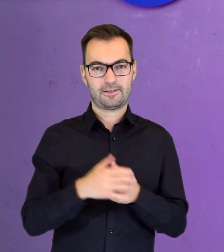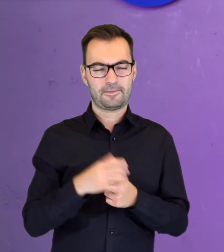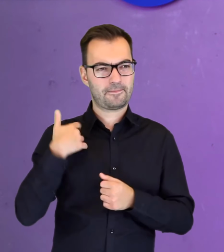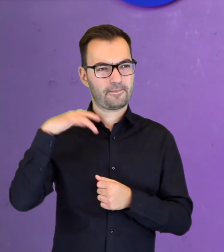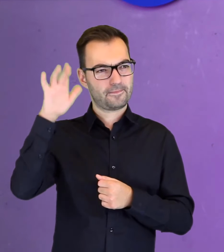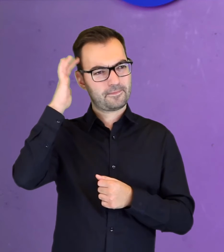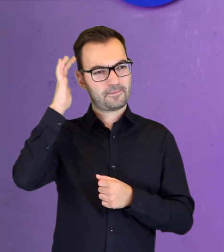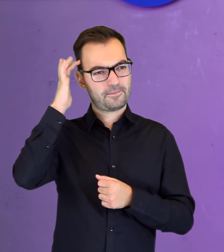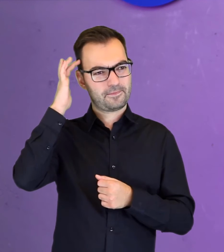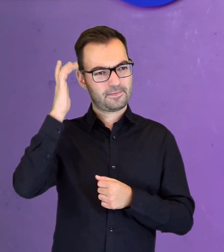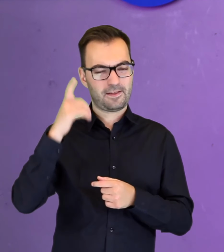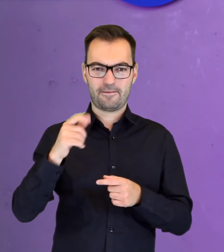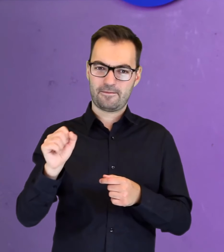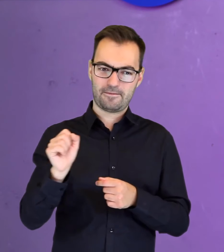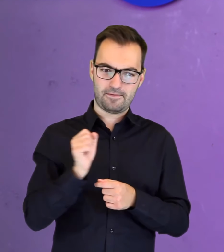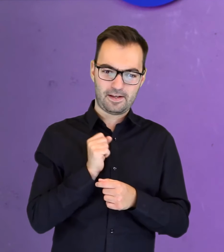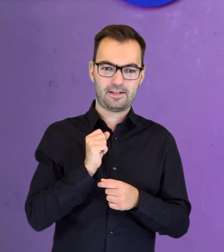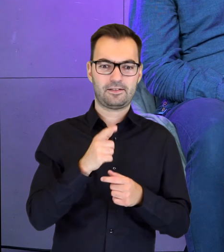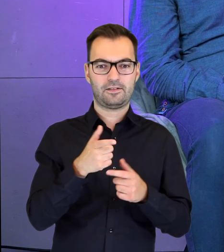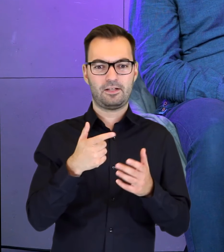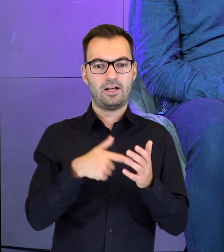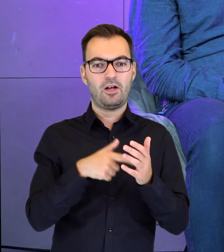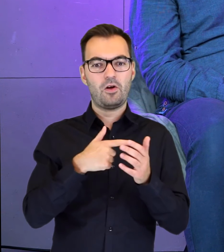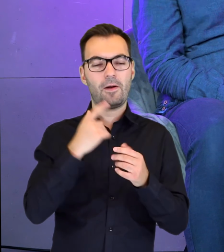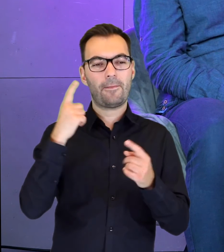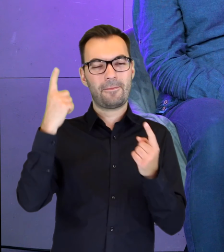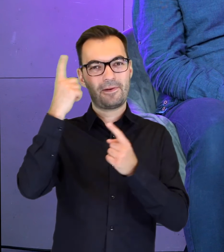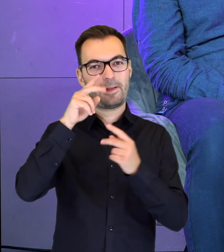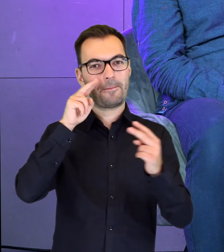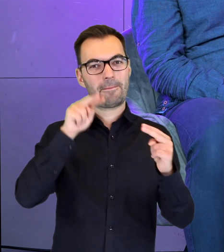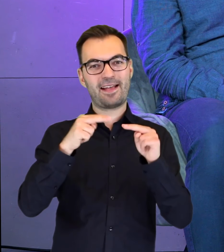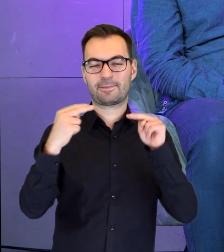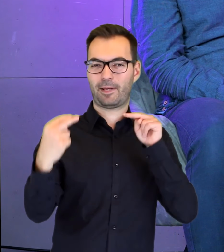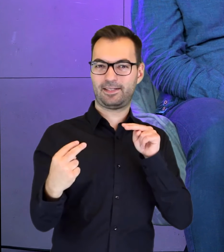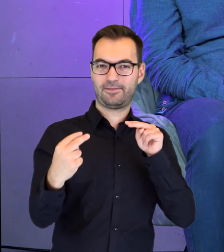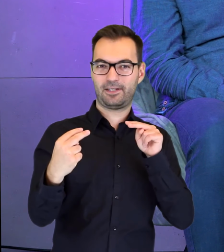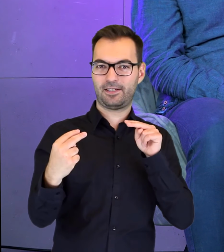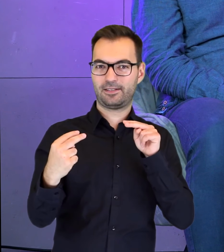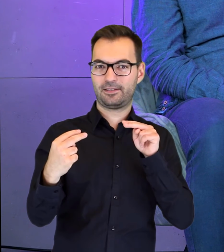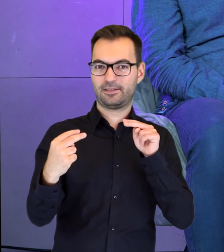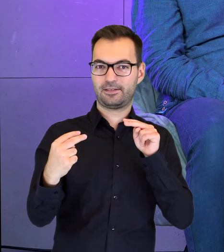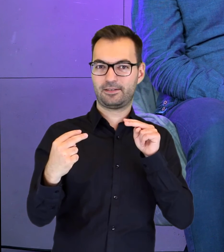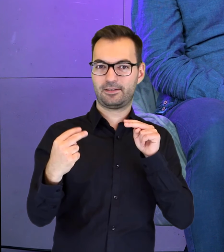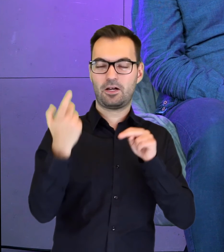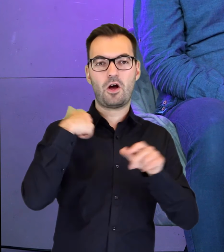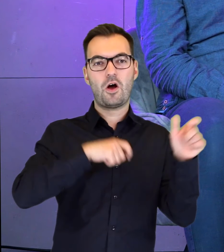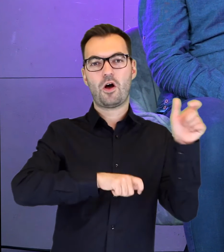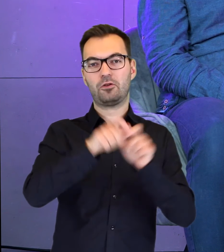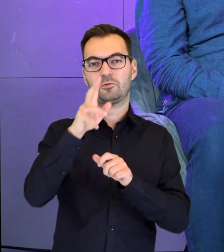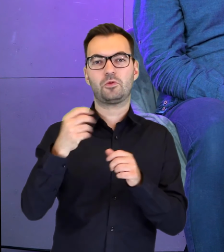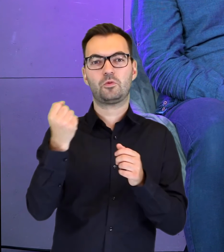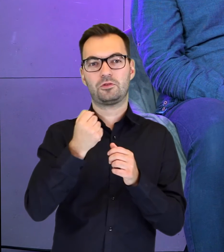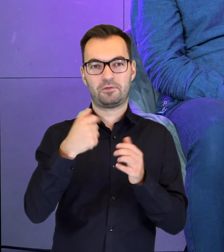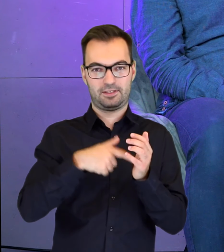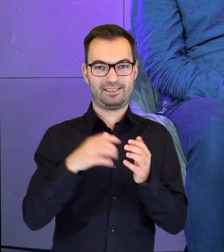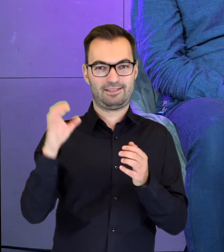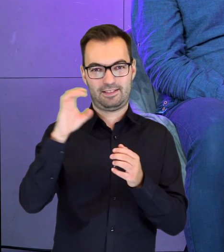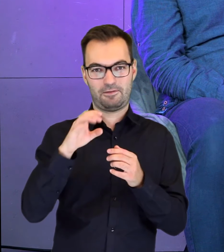karierę w IT zobaczyłem Kurcze to jest fajne bo bo to jest perspektywa osób